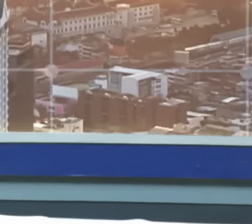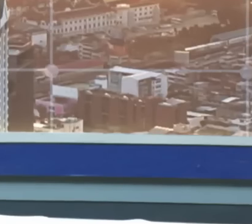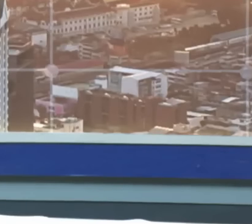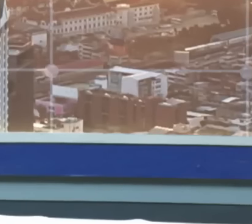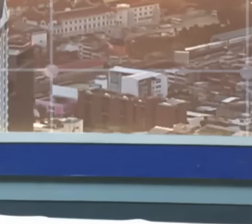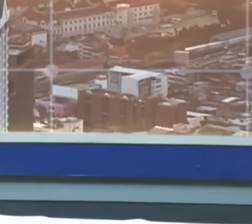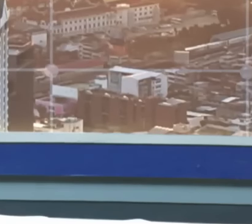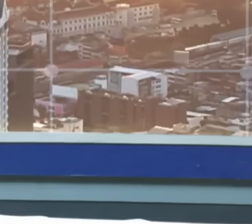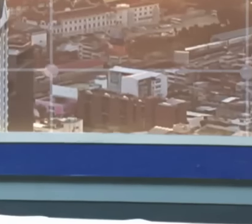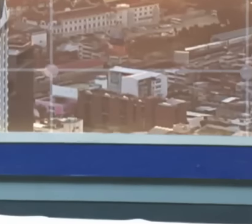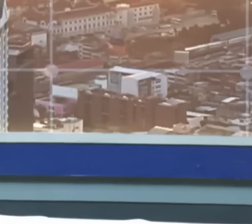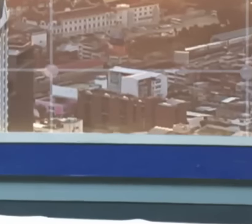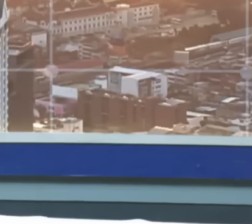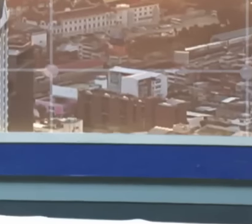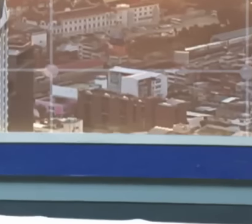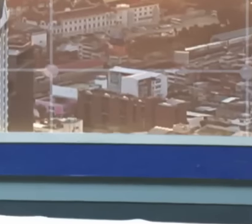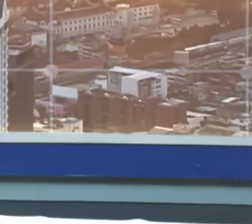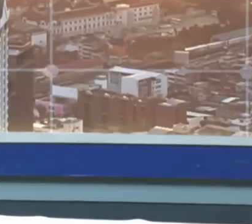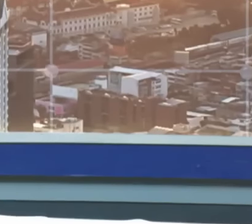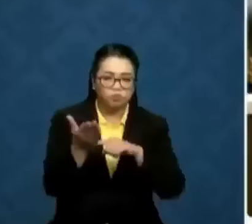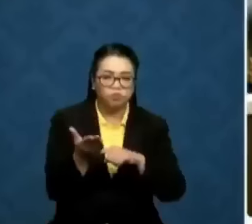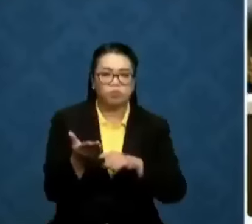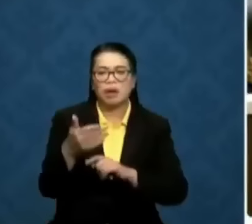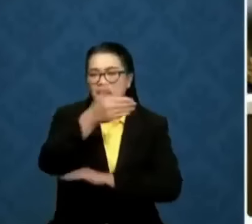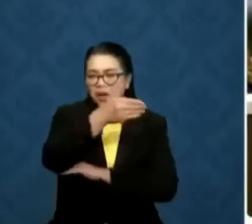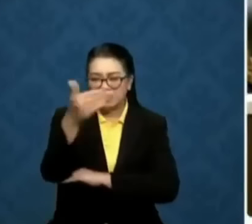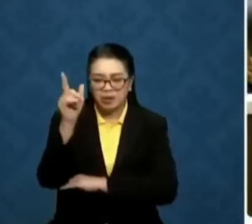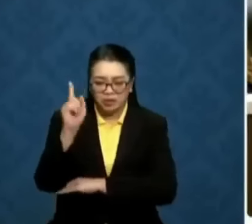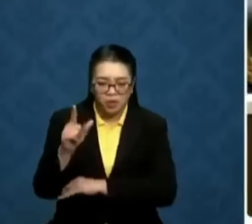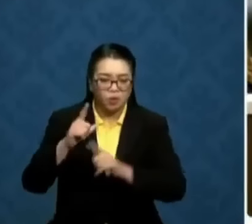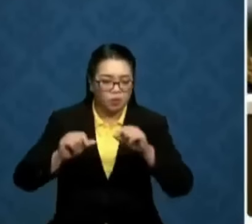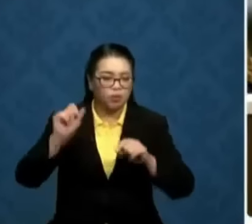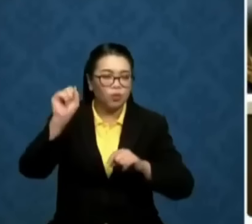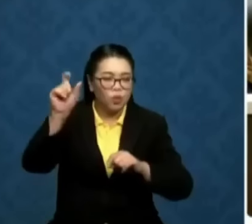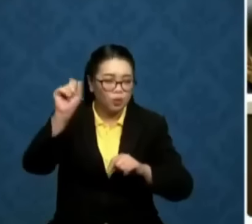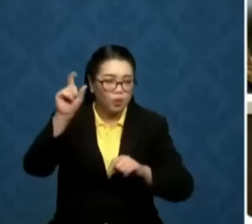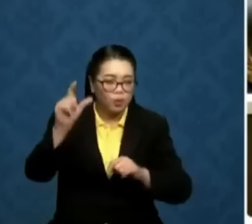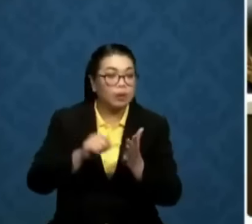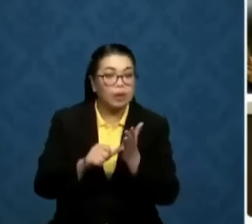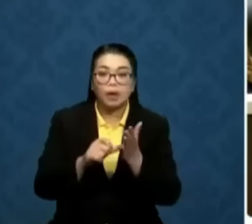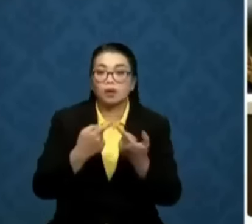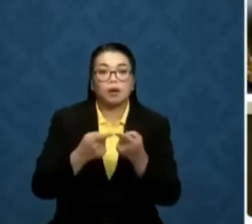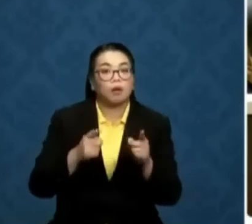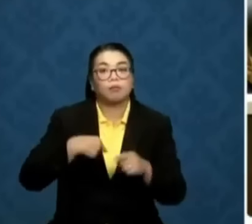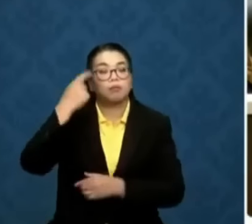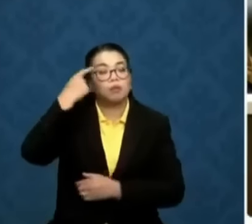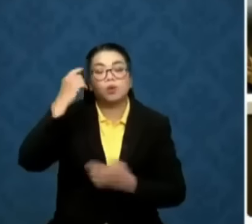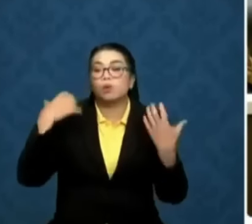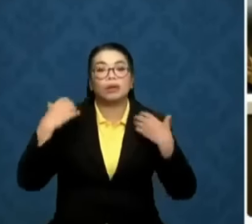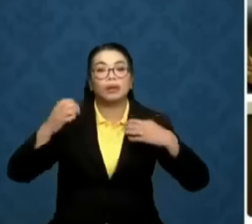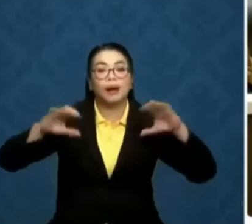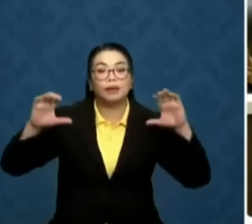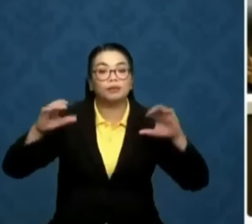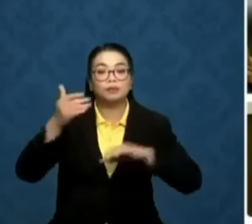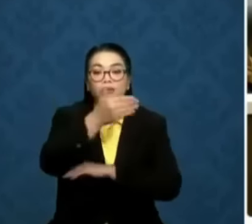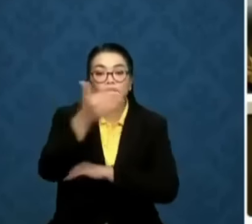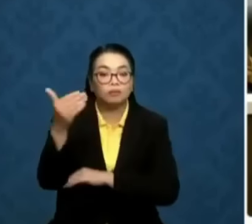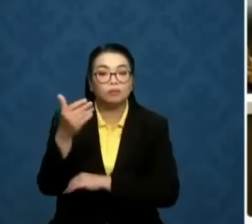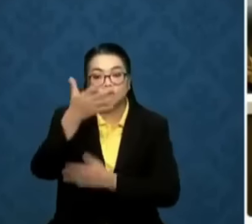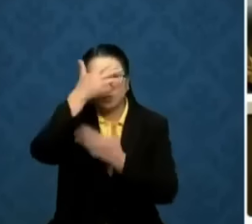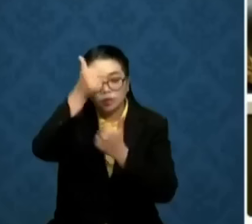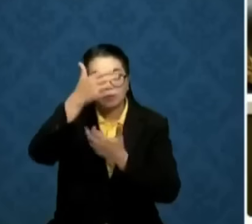จะทำเรื่องปลาหมอคางดำเป็นวาระแห่งชาติไงไม่แน่ใจว่าวาระแห่งชาติเนี่ยชาตินี้หรือชาติหน้า